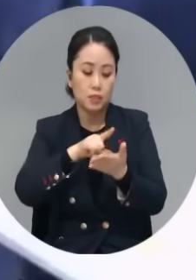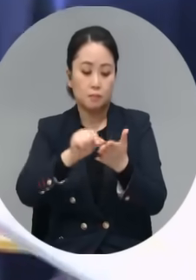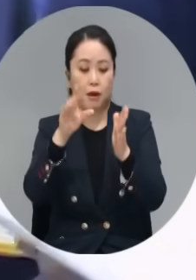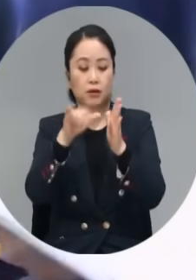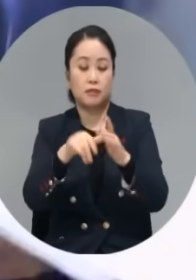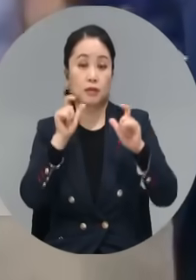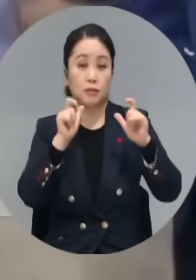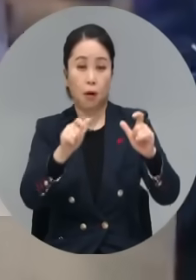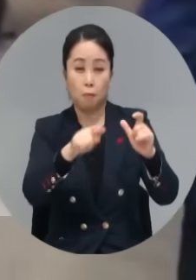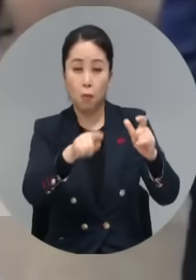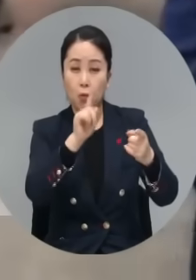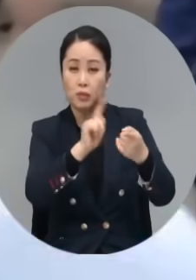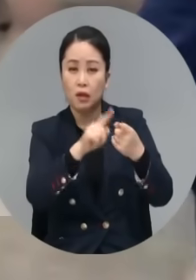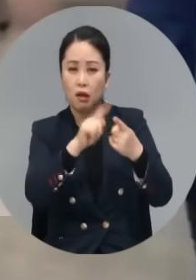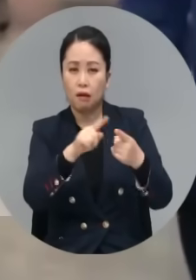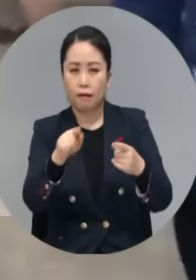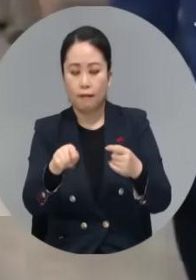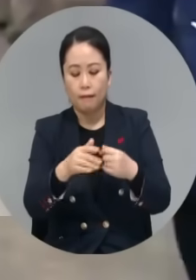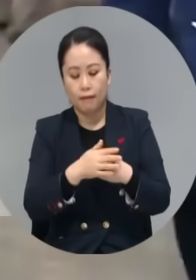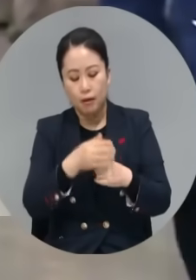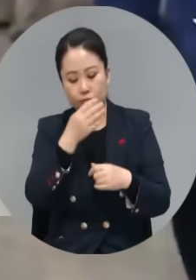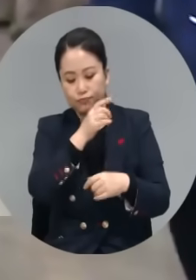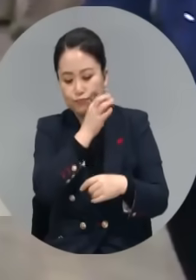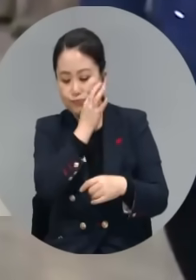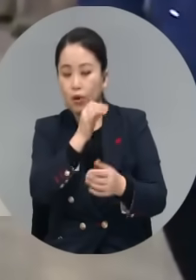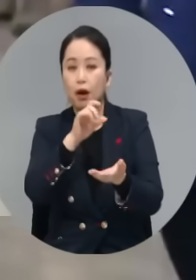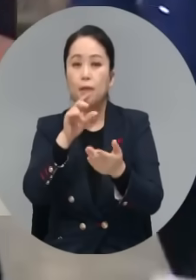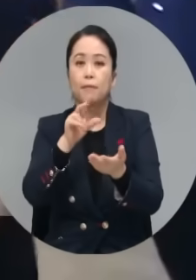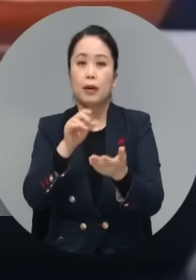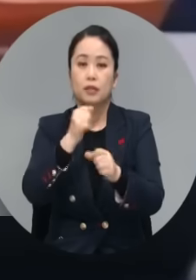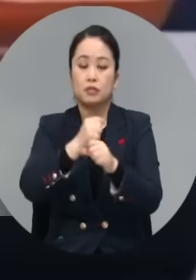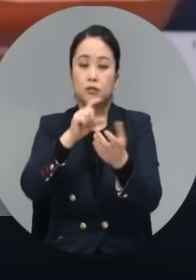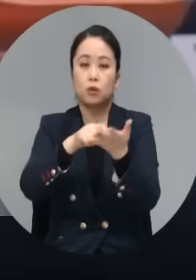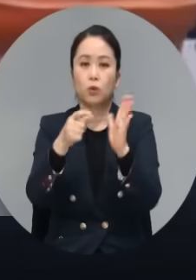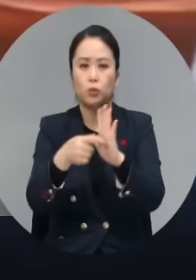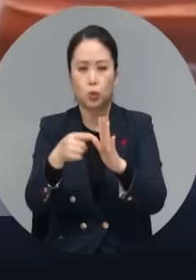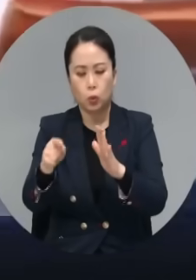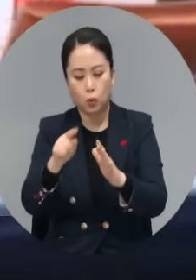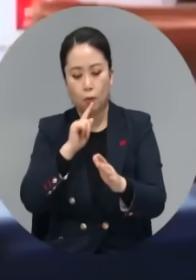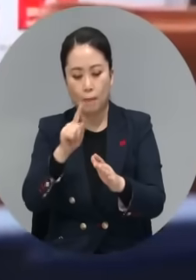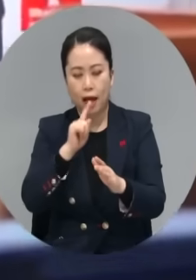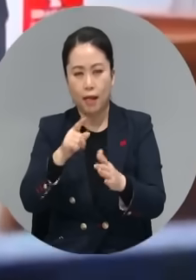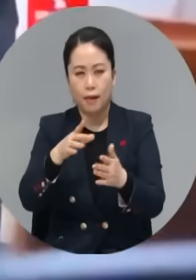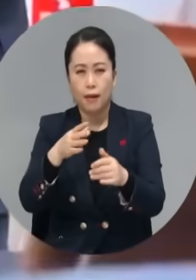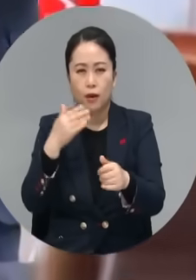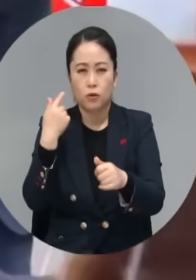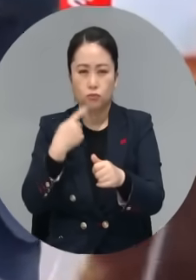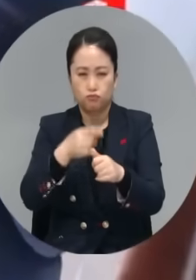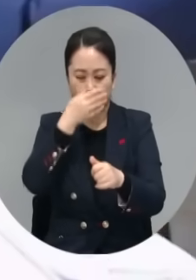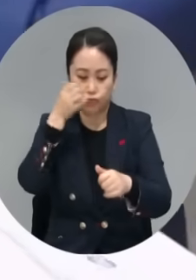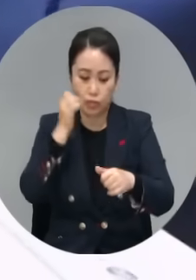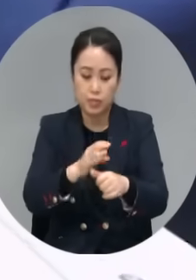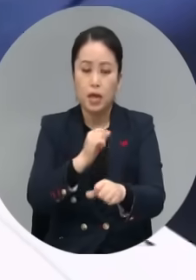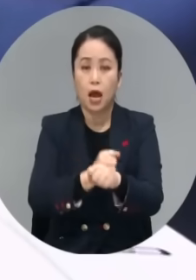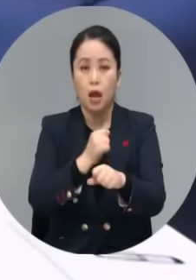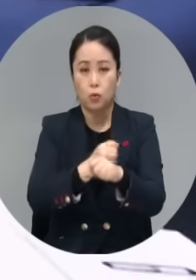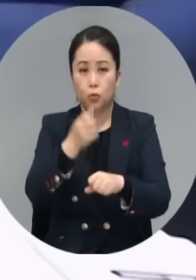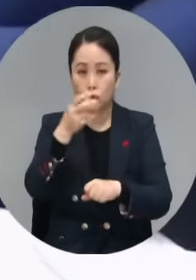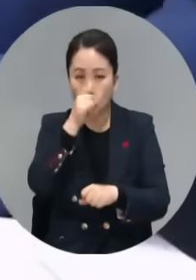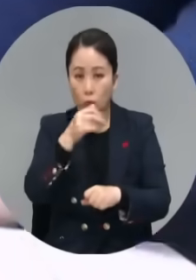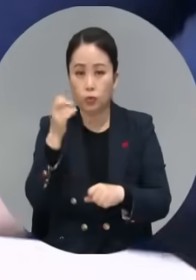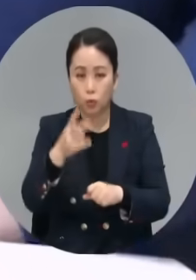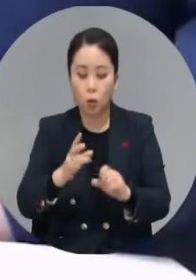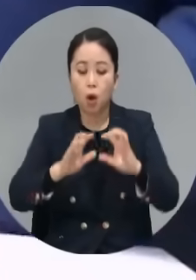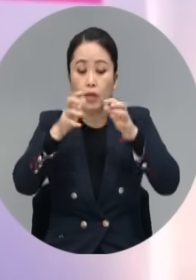무색하게 만들 정도로 원색적인 지역 비하 발언인데다 특히 2030 부산 세계박람회 유치를 바라고 있는 부산 시민의